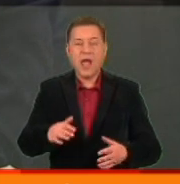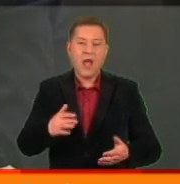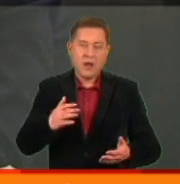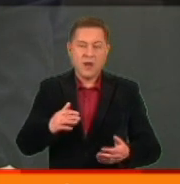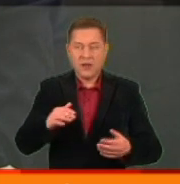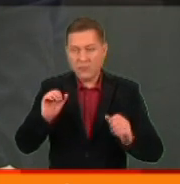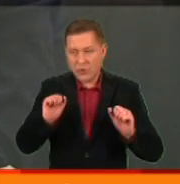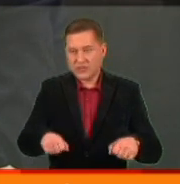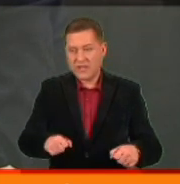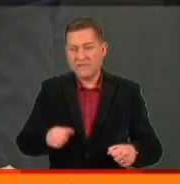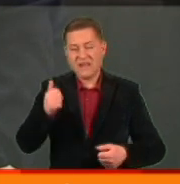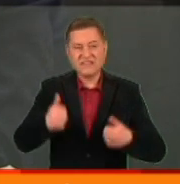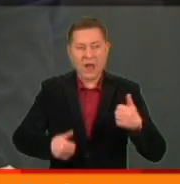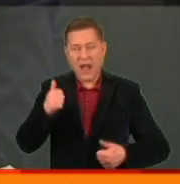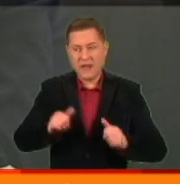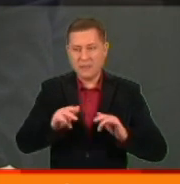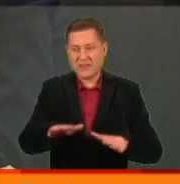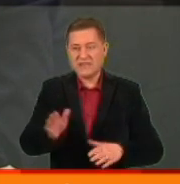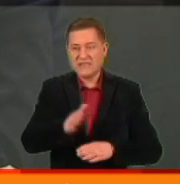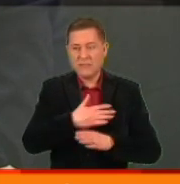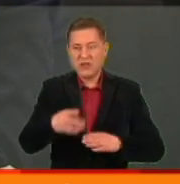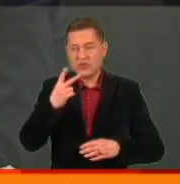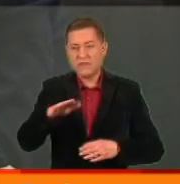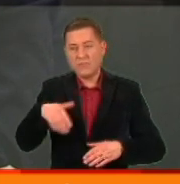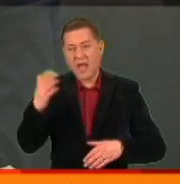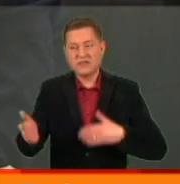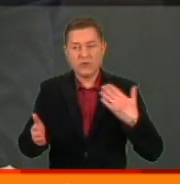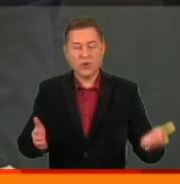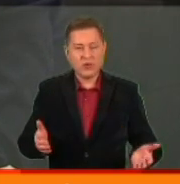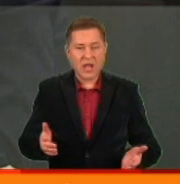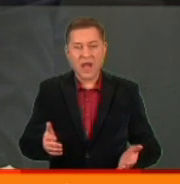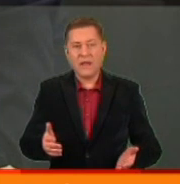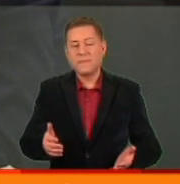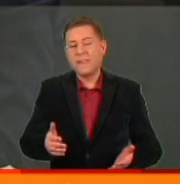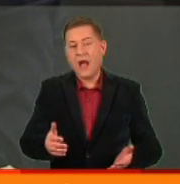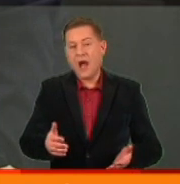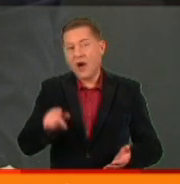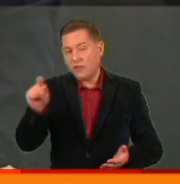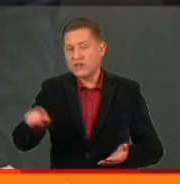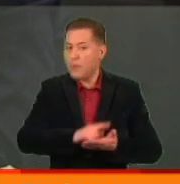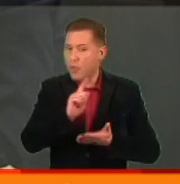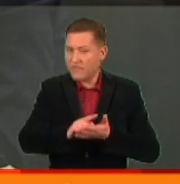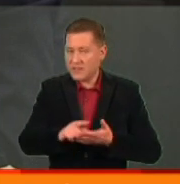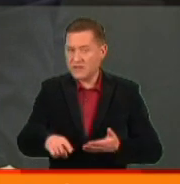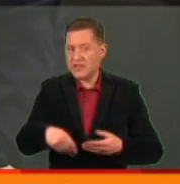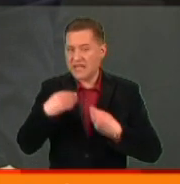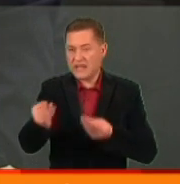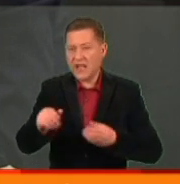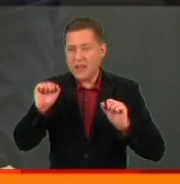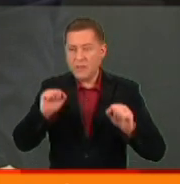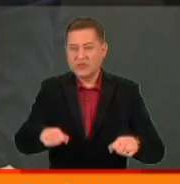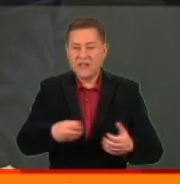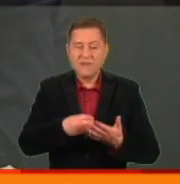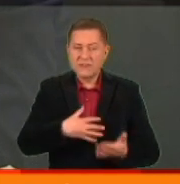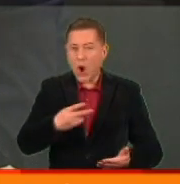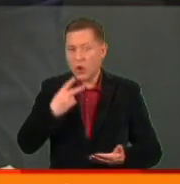змагальний процес, тобто між двома сторонами. Орган опіки піклування, тобто вони повинні надати можливість і